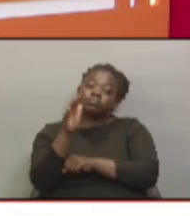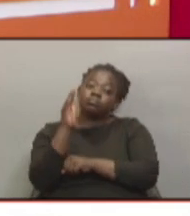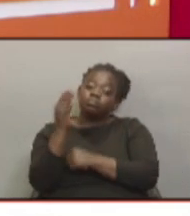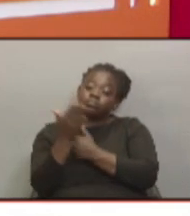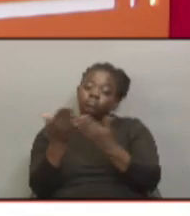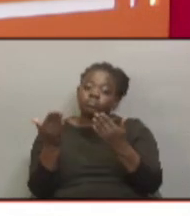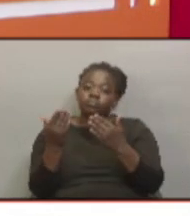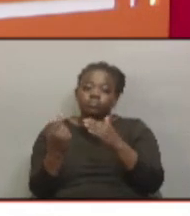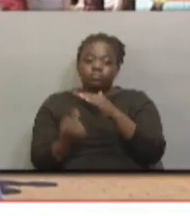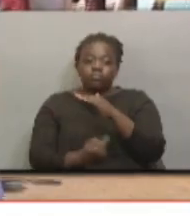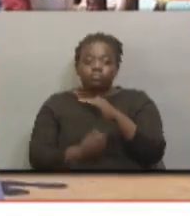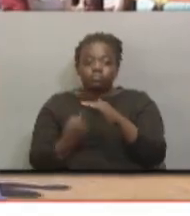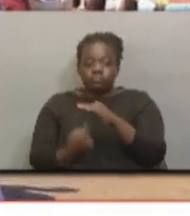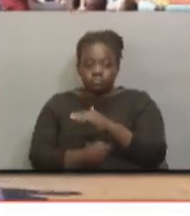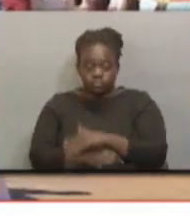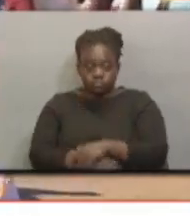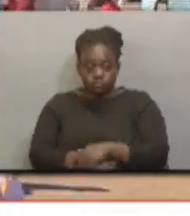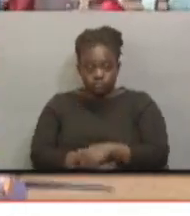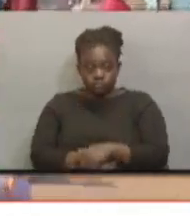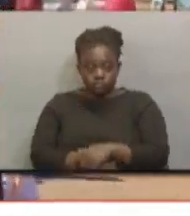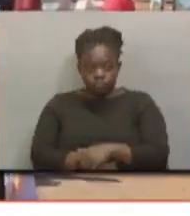mbeera zonna.